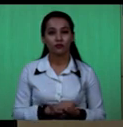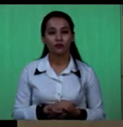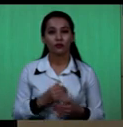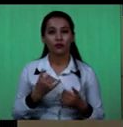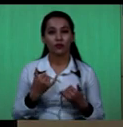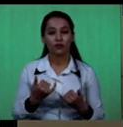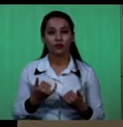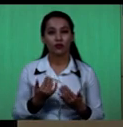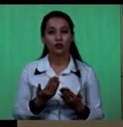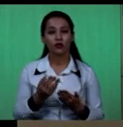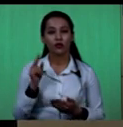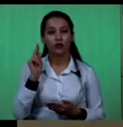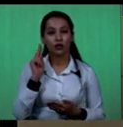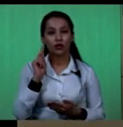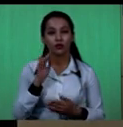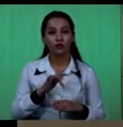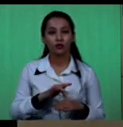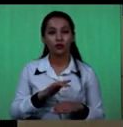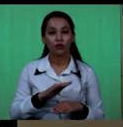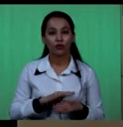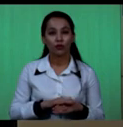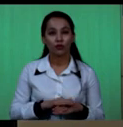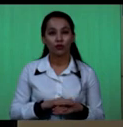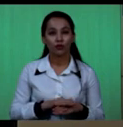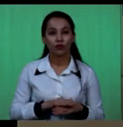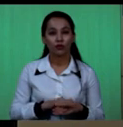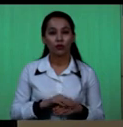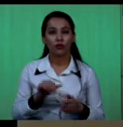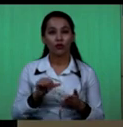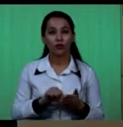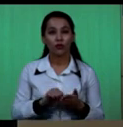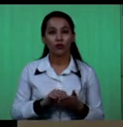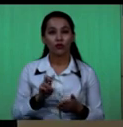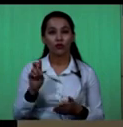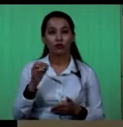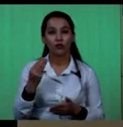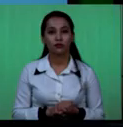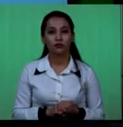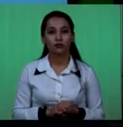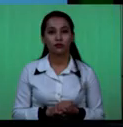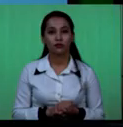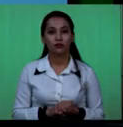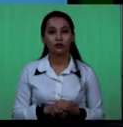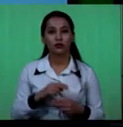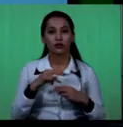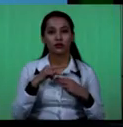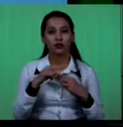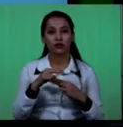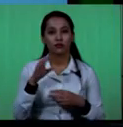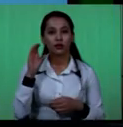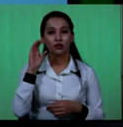Keling, endi darsimiz yakunida sizlar bilan 6-chi bosh qotirmani bajarib olsak. Diqqat bilan